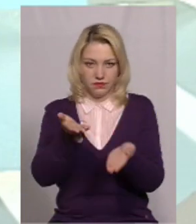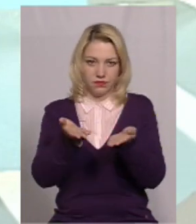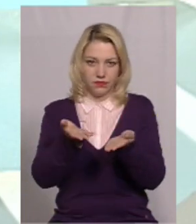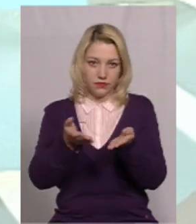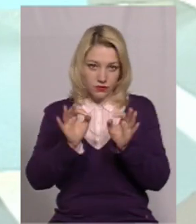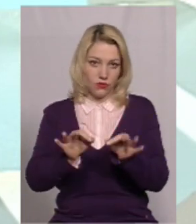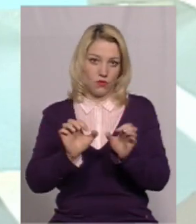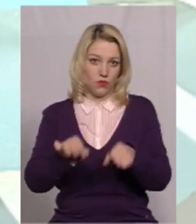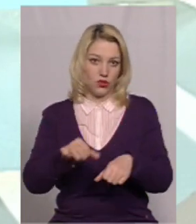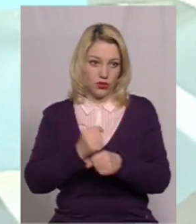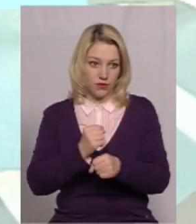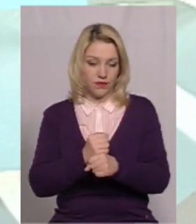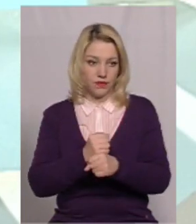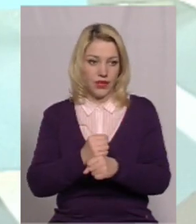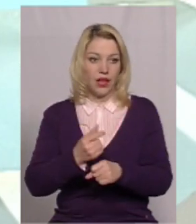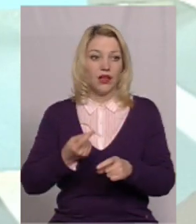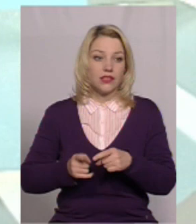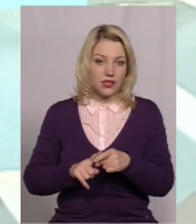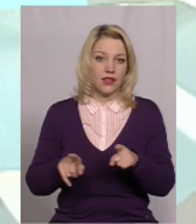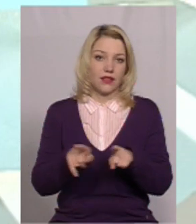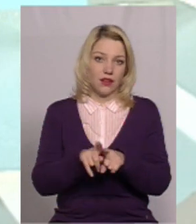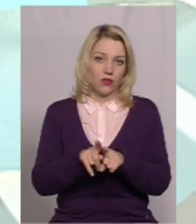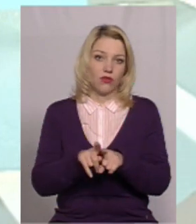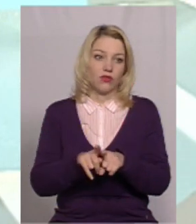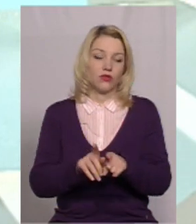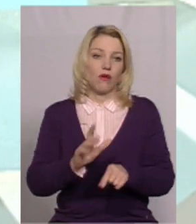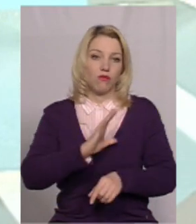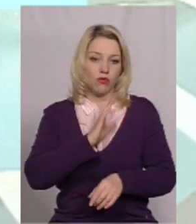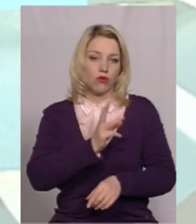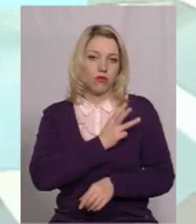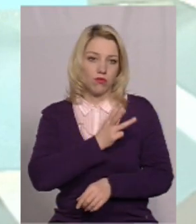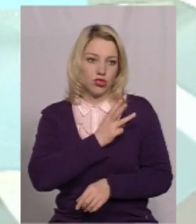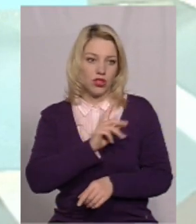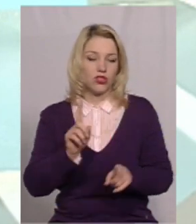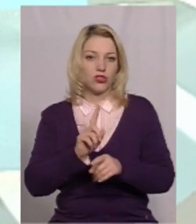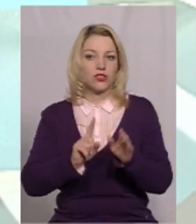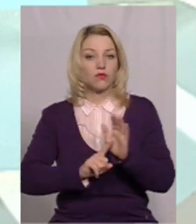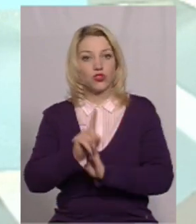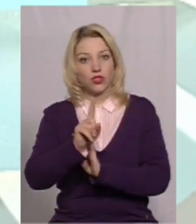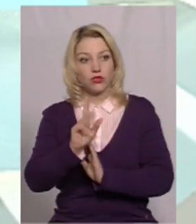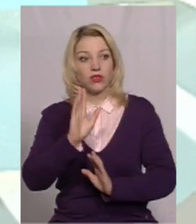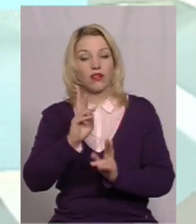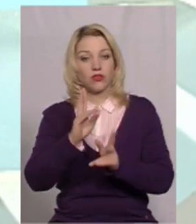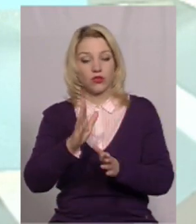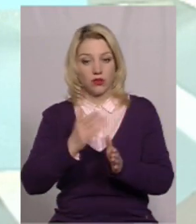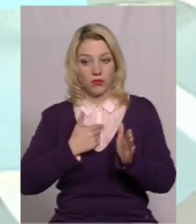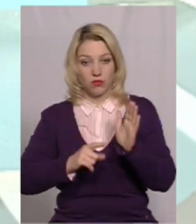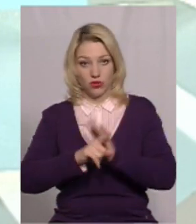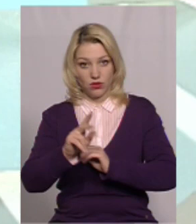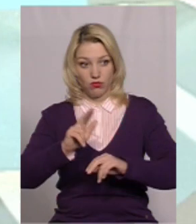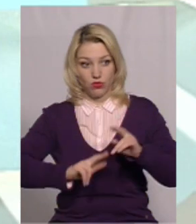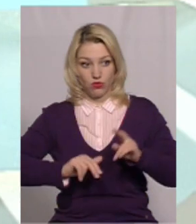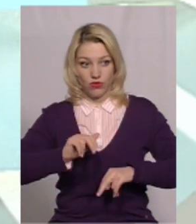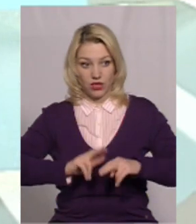і далі нормальна. Це також було побажання ще з самого початку, як тільки ми почали